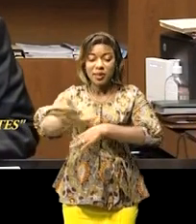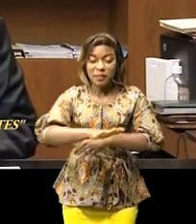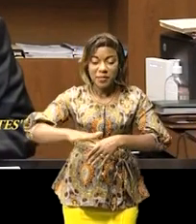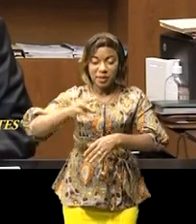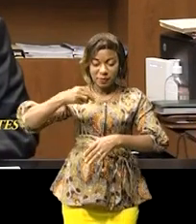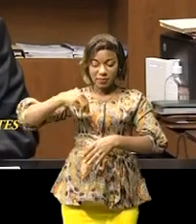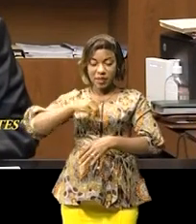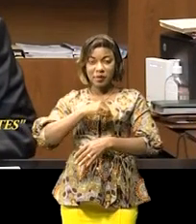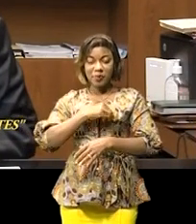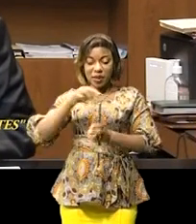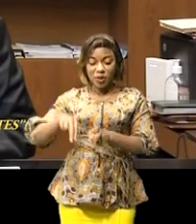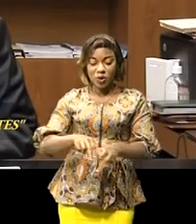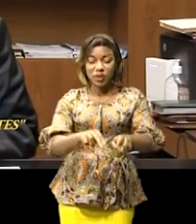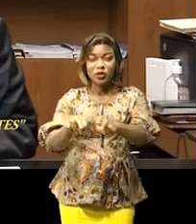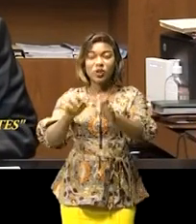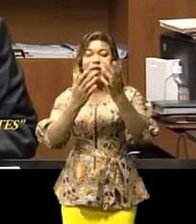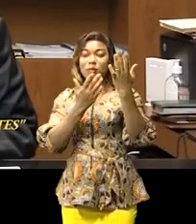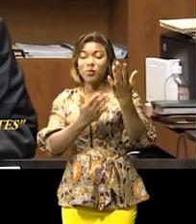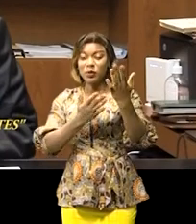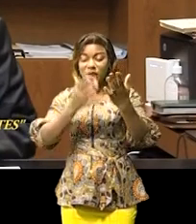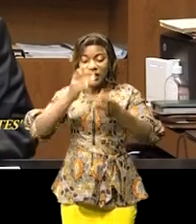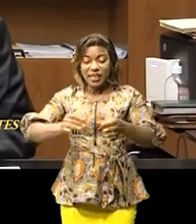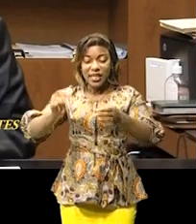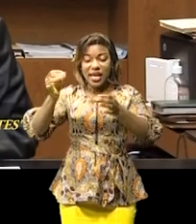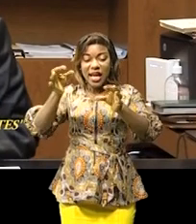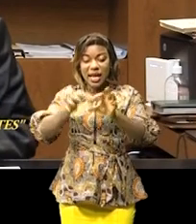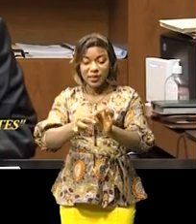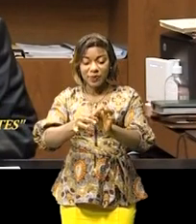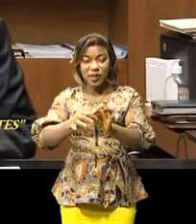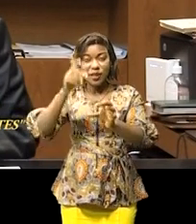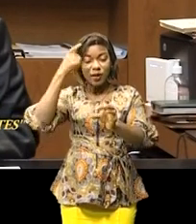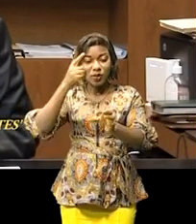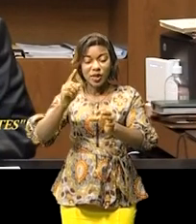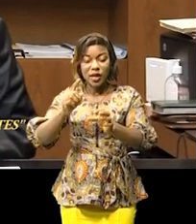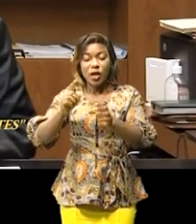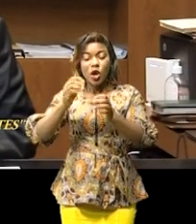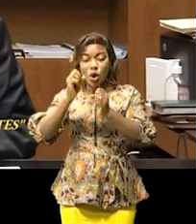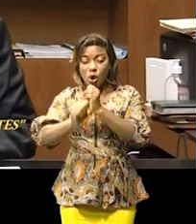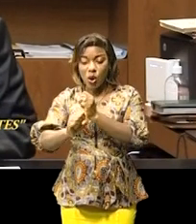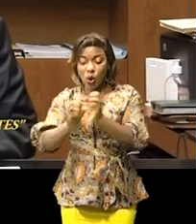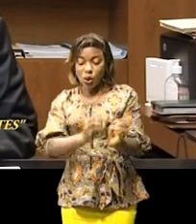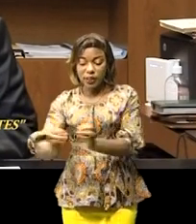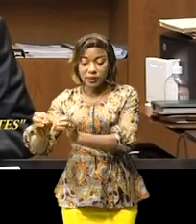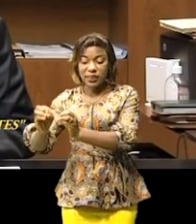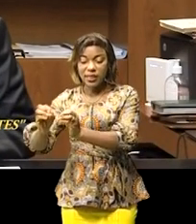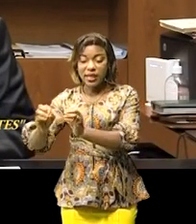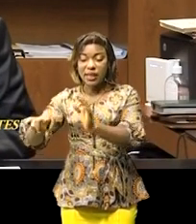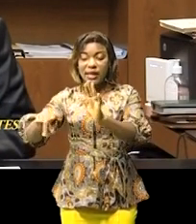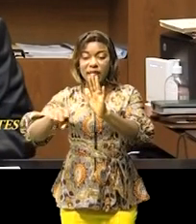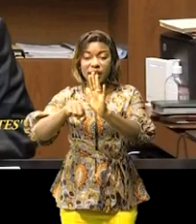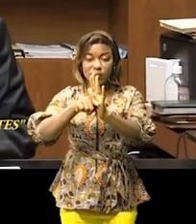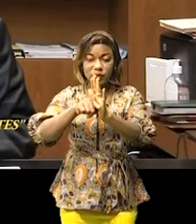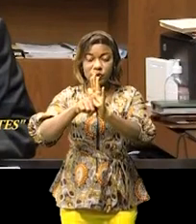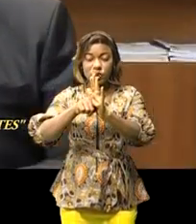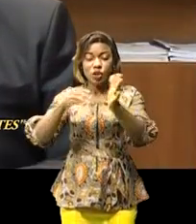des orientations stratégiques qu'ils adapteraient à leur contexte respectif pour organiser la riposte contre la menace